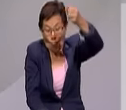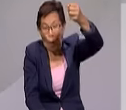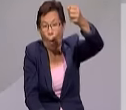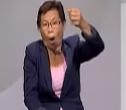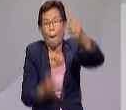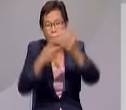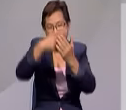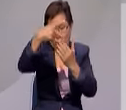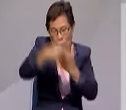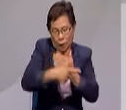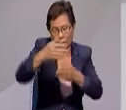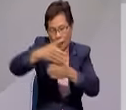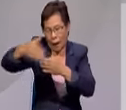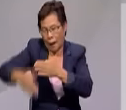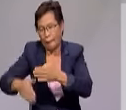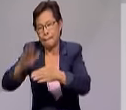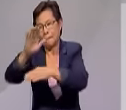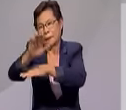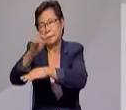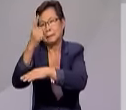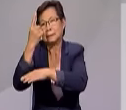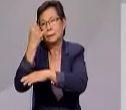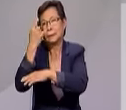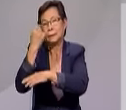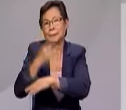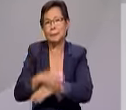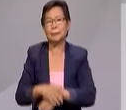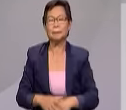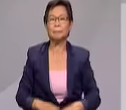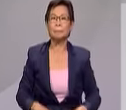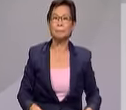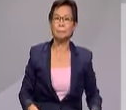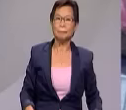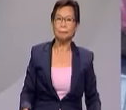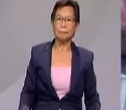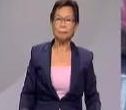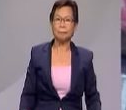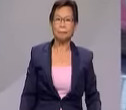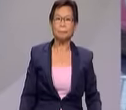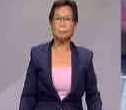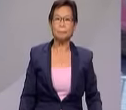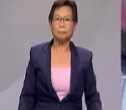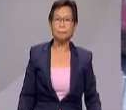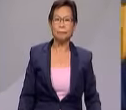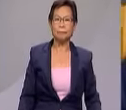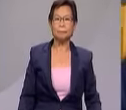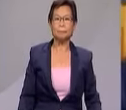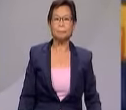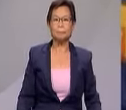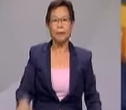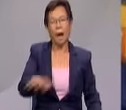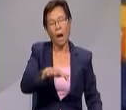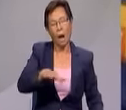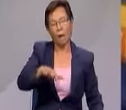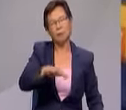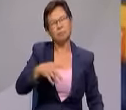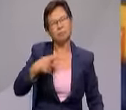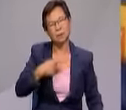sepanjang program yang berakhir petang tadi. Anggaran ini pun